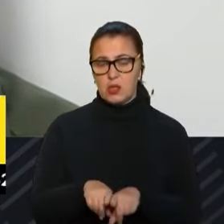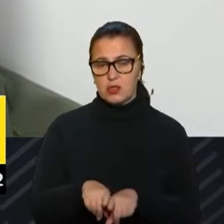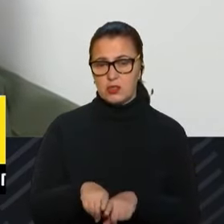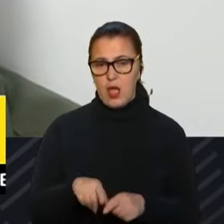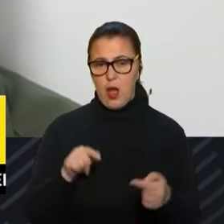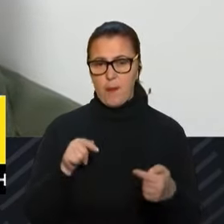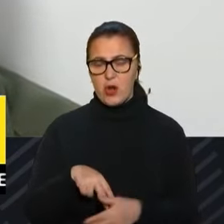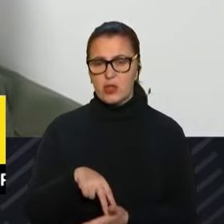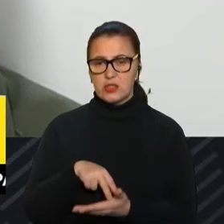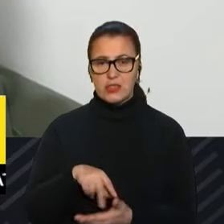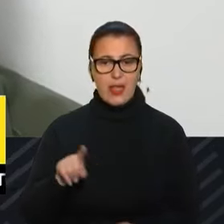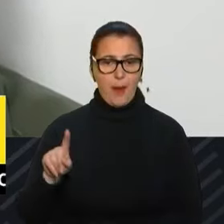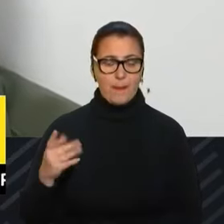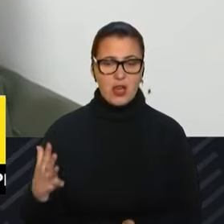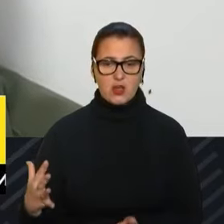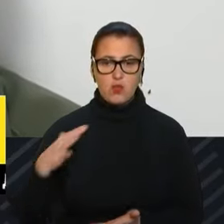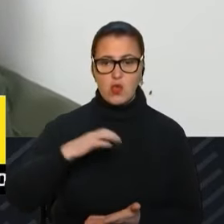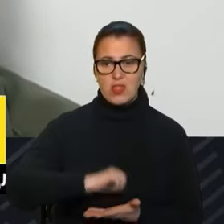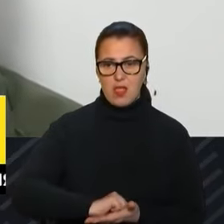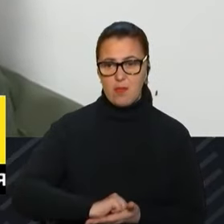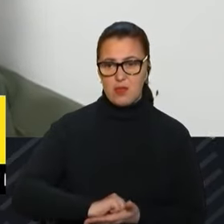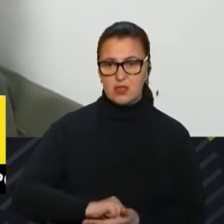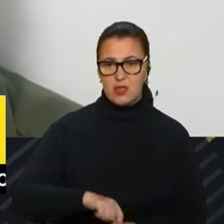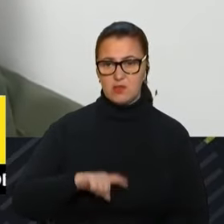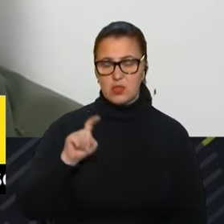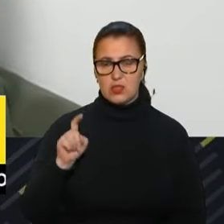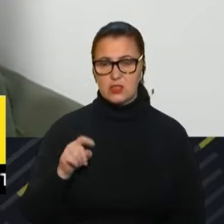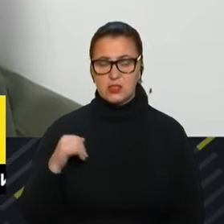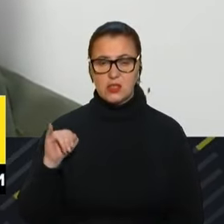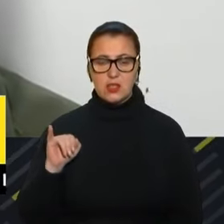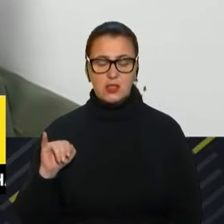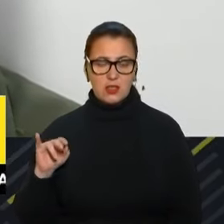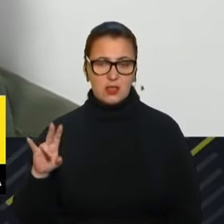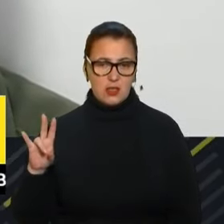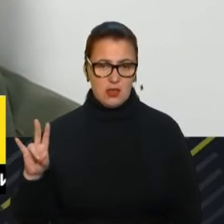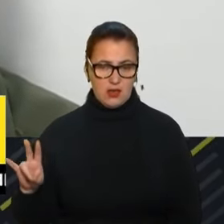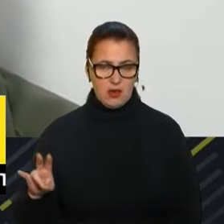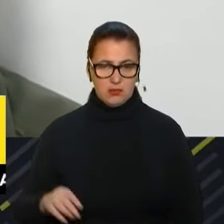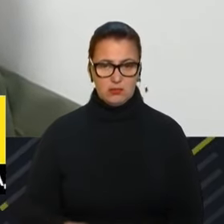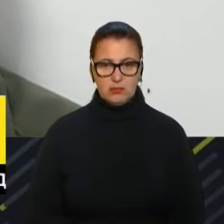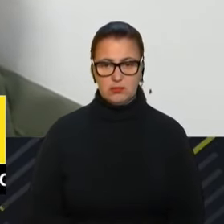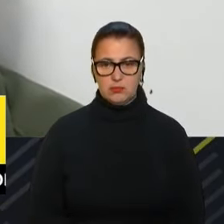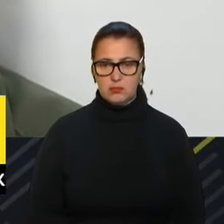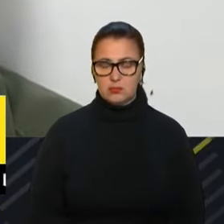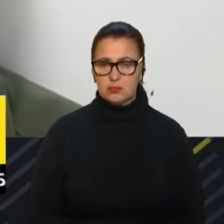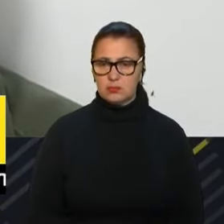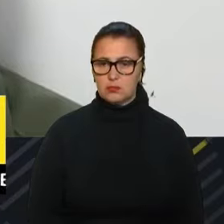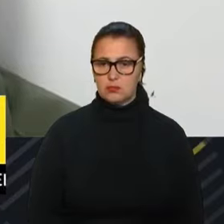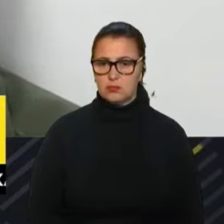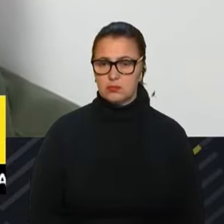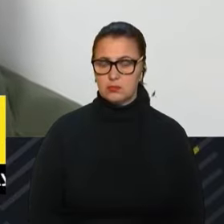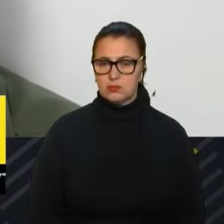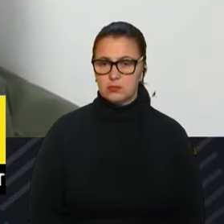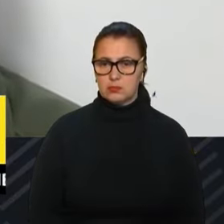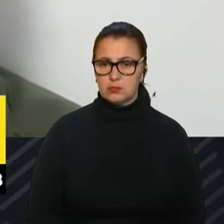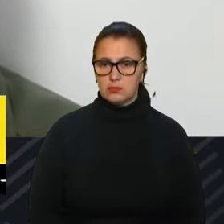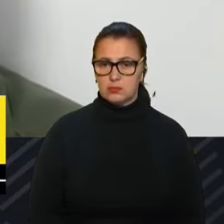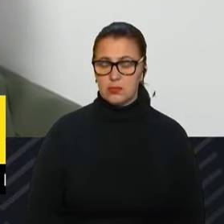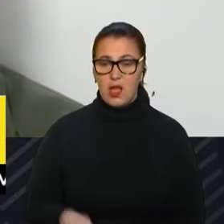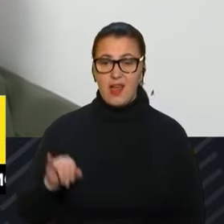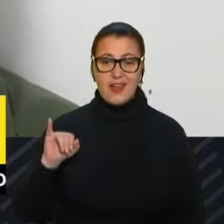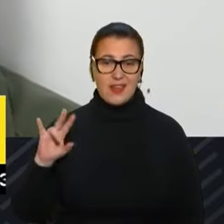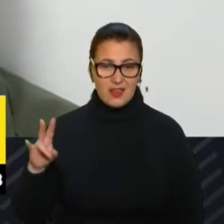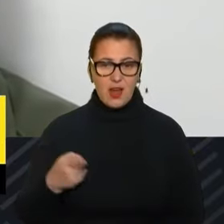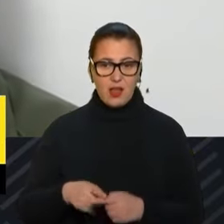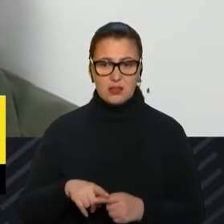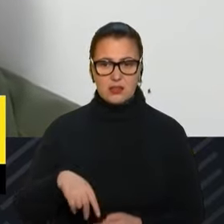первому нападению, да, и последнему. У Ирана это как бы идея фикс,